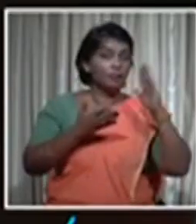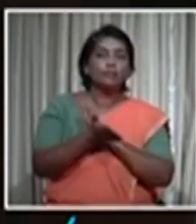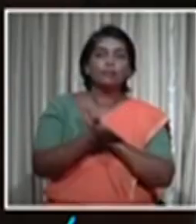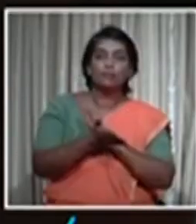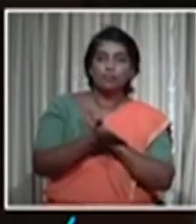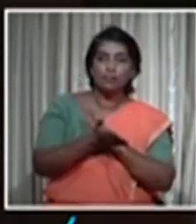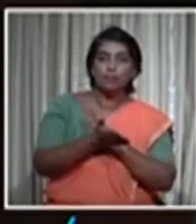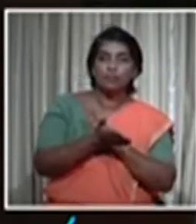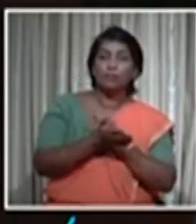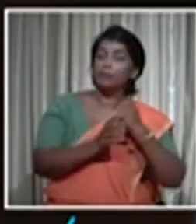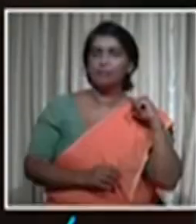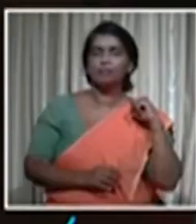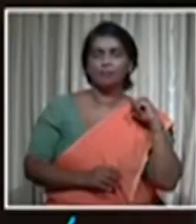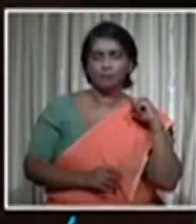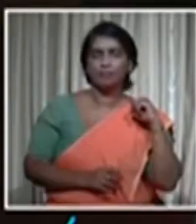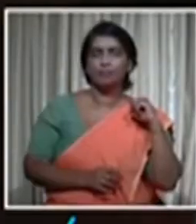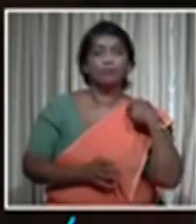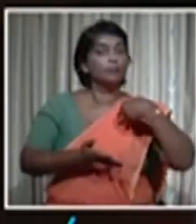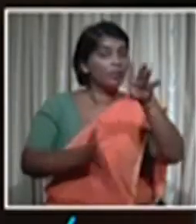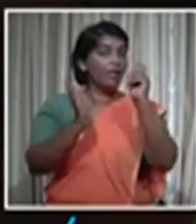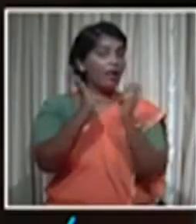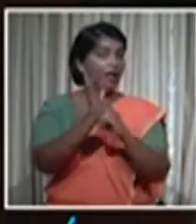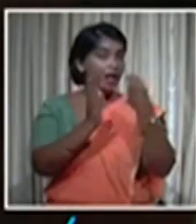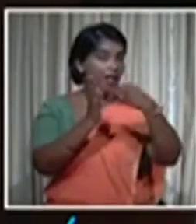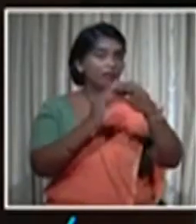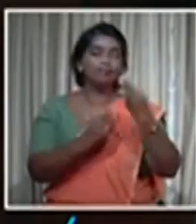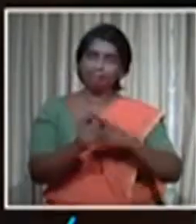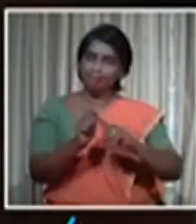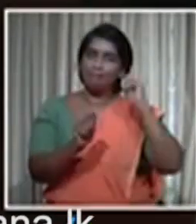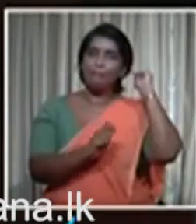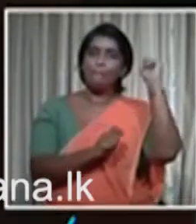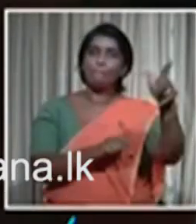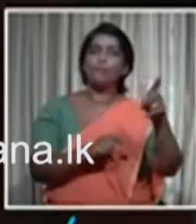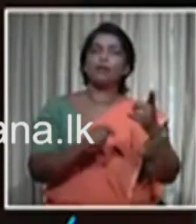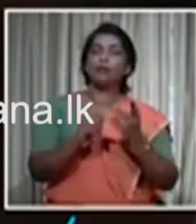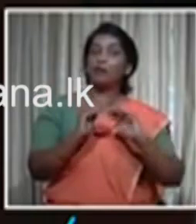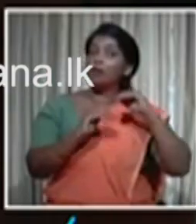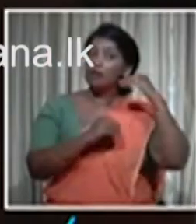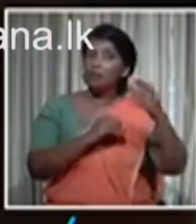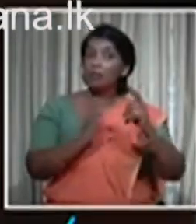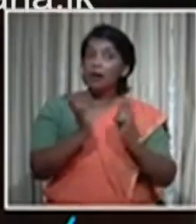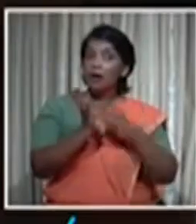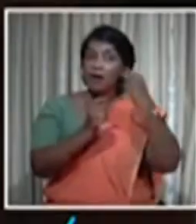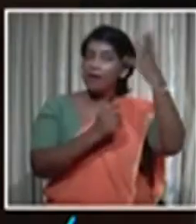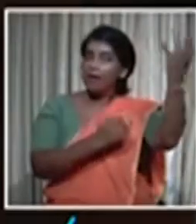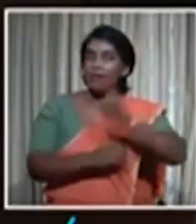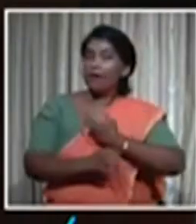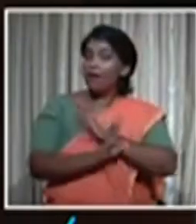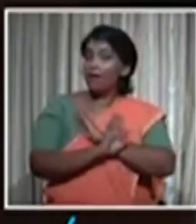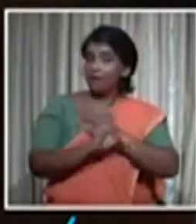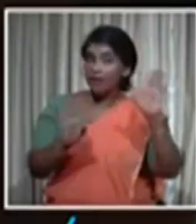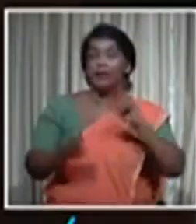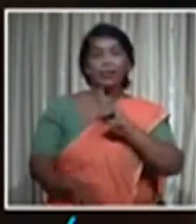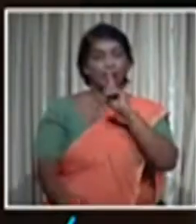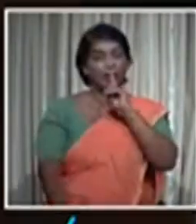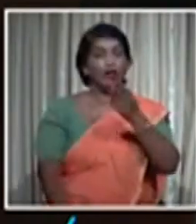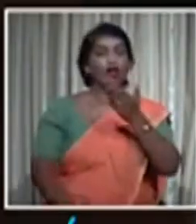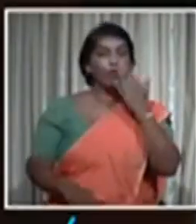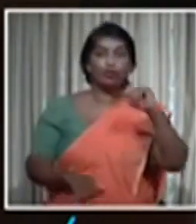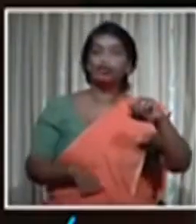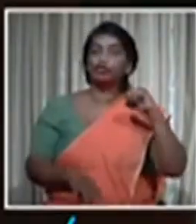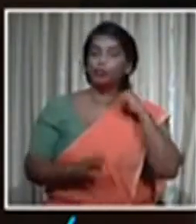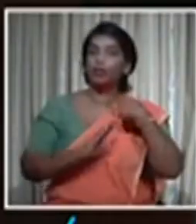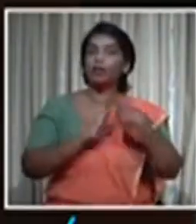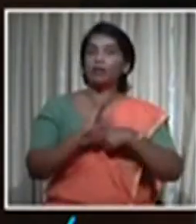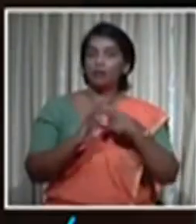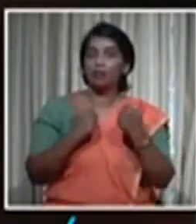කරන්න කෙලින් හිටගෙන උඹලගේ ණය අපි ගෙවනවා ඊට පස්සේ උඹලගේ ණය ගන්නෙත් නැහැ කියලා කියන්න පුළුවන් ශක්තිමත්